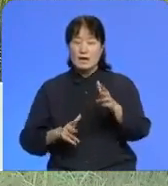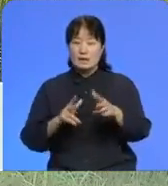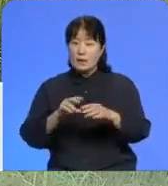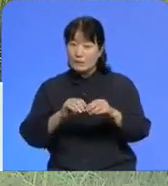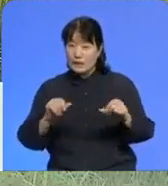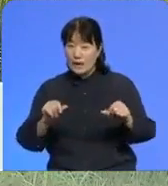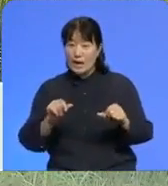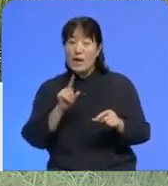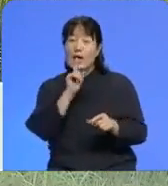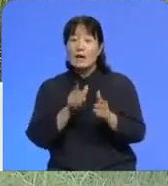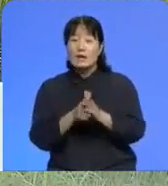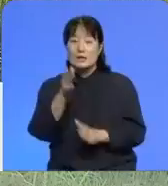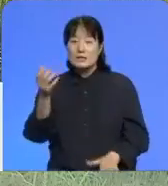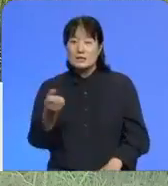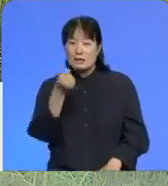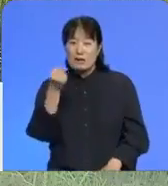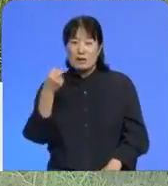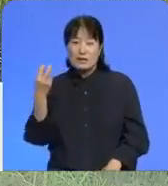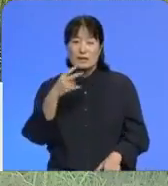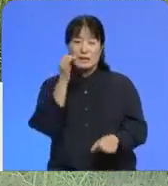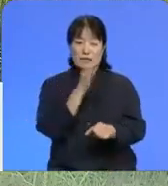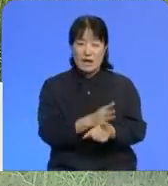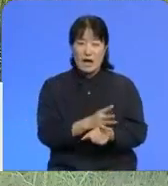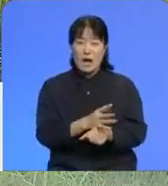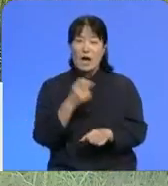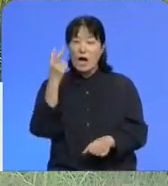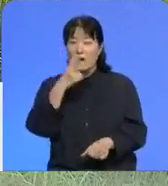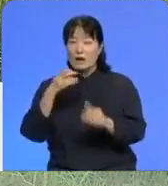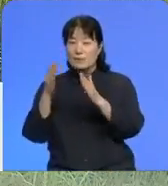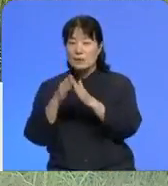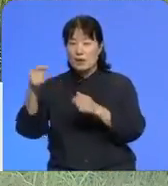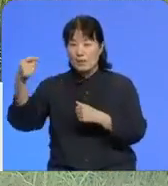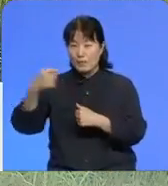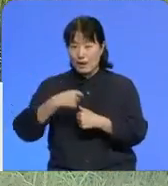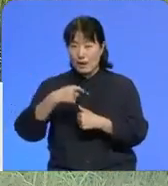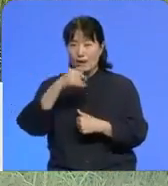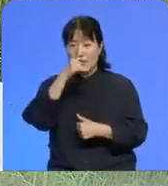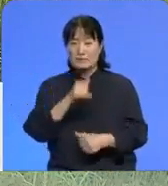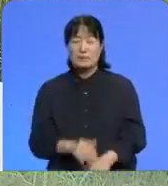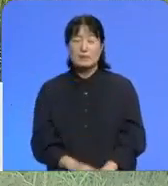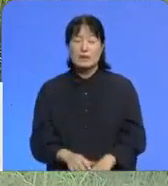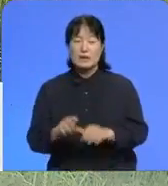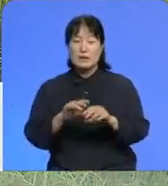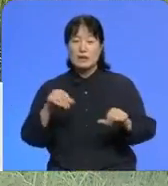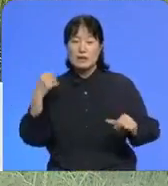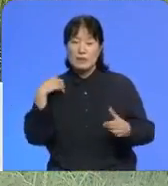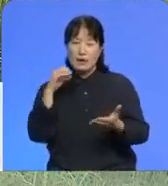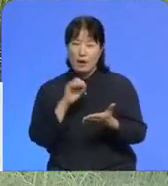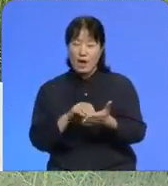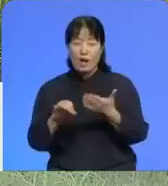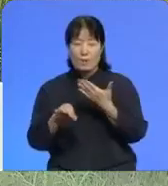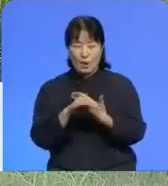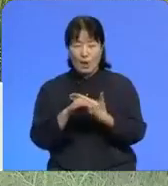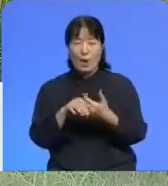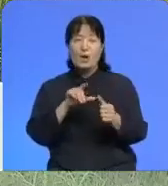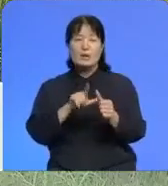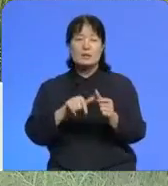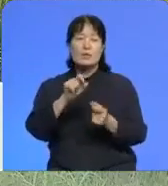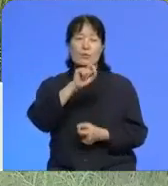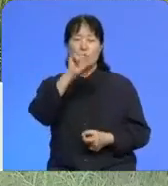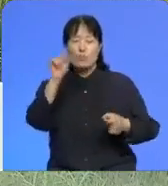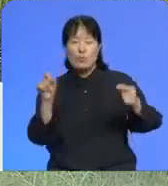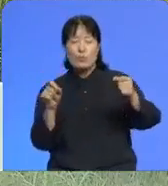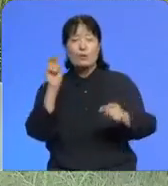옛 강릉시 시유지를 다시 사들이란 감사원 감사 결과도 나왔는데 땅을 되찾기까지는 상당한 시간이 걸릴